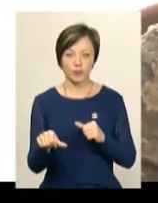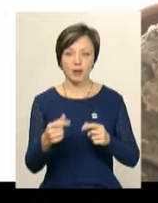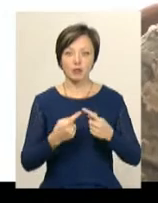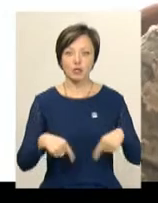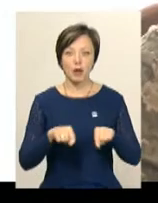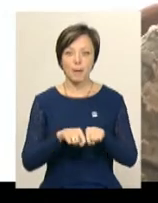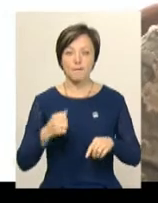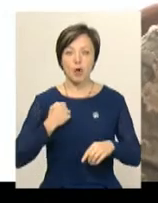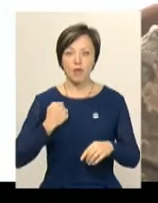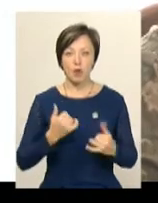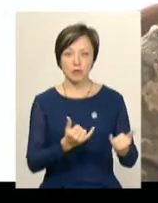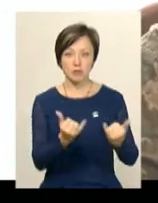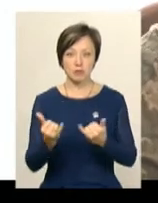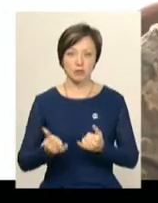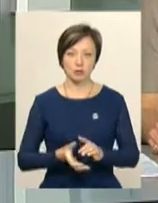частинах бойового забезпечення.